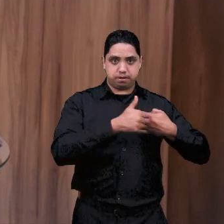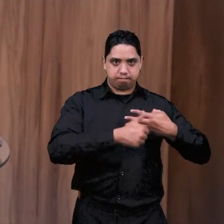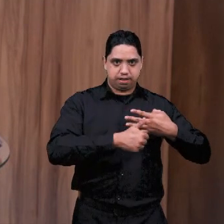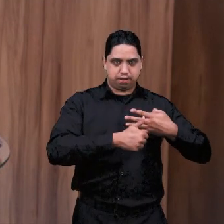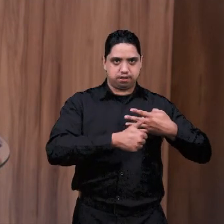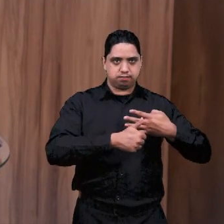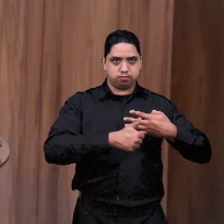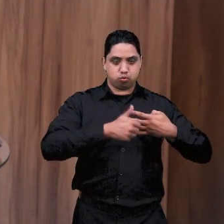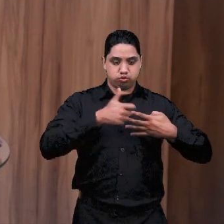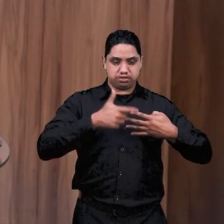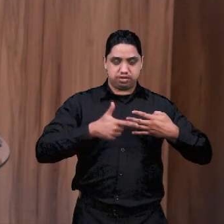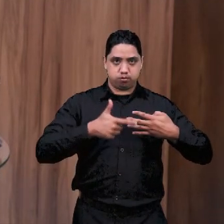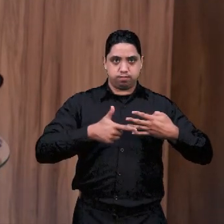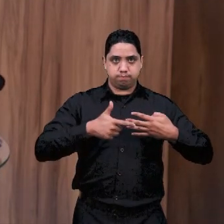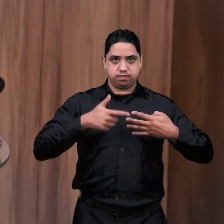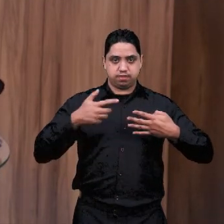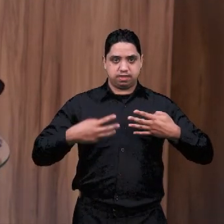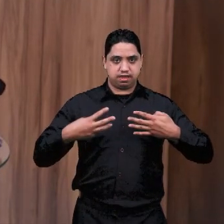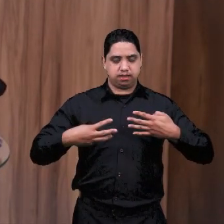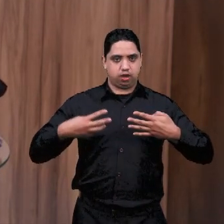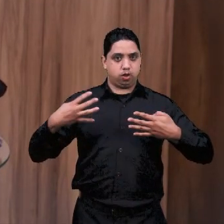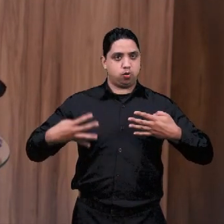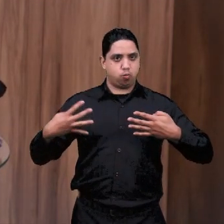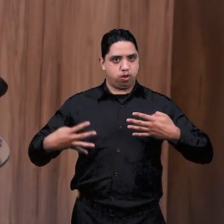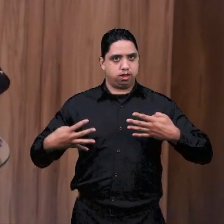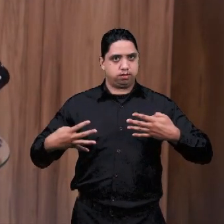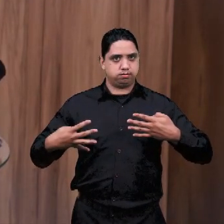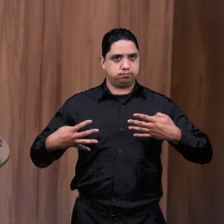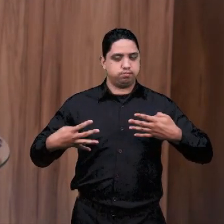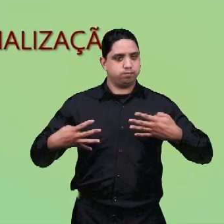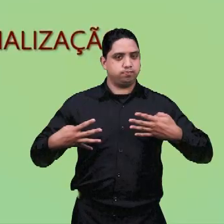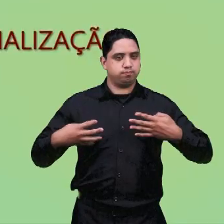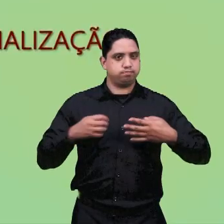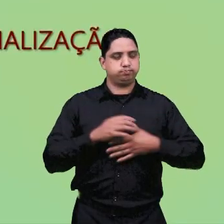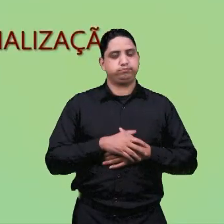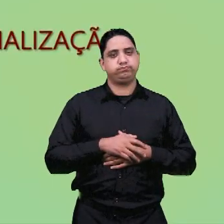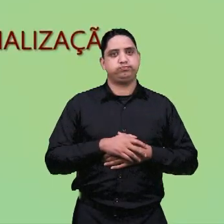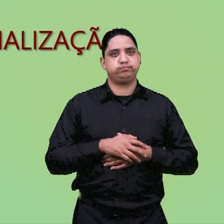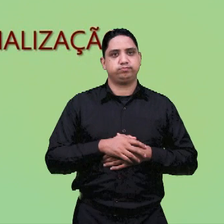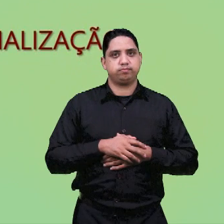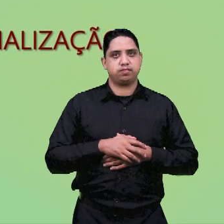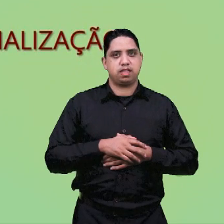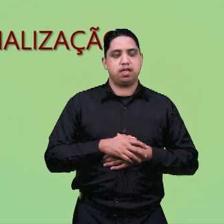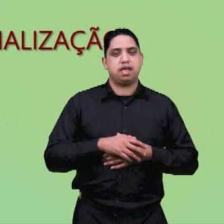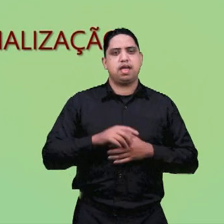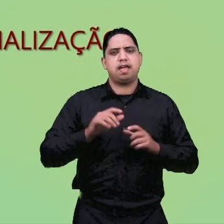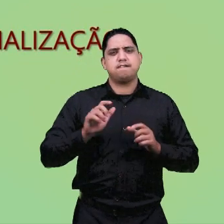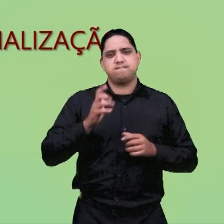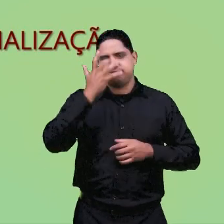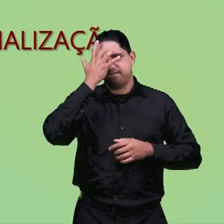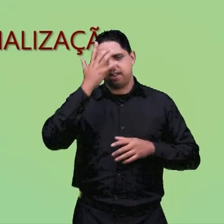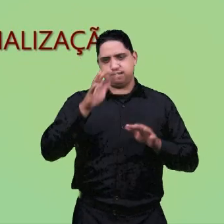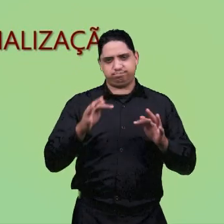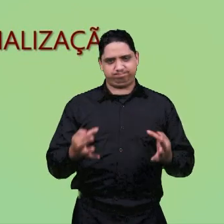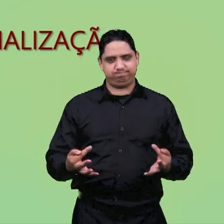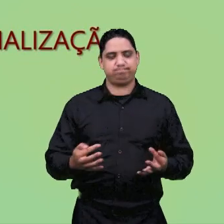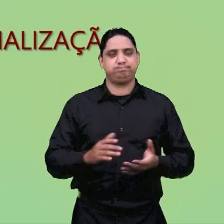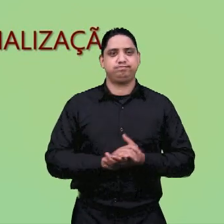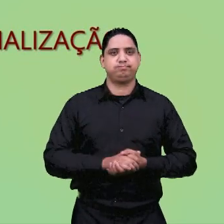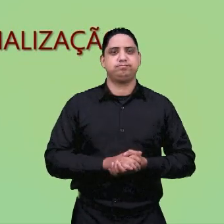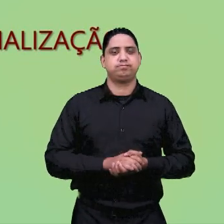deuxième, troisième et quatrième temps du compas, qui c'est une manière plus simple, une